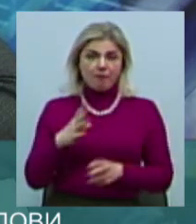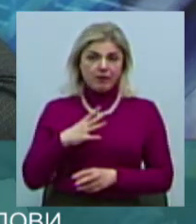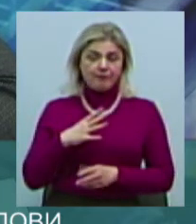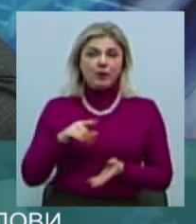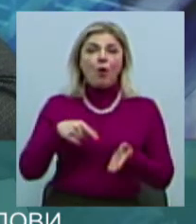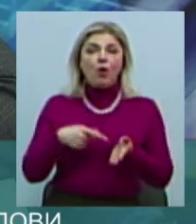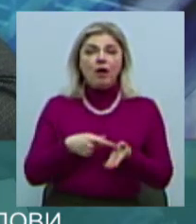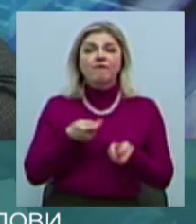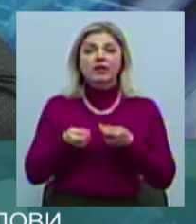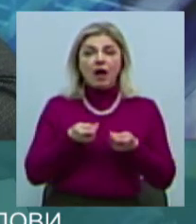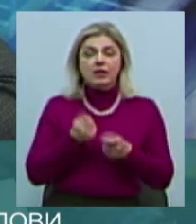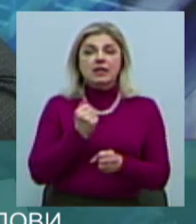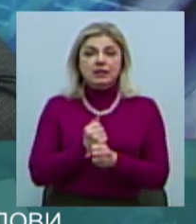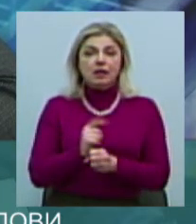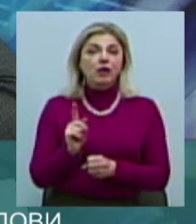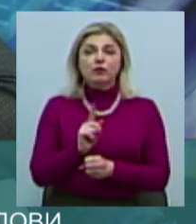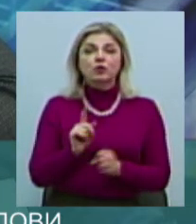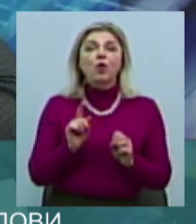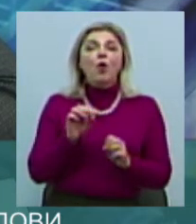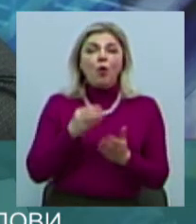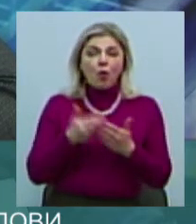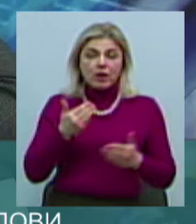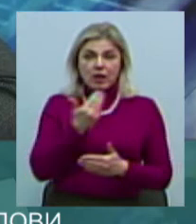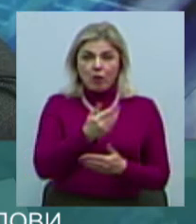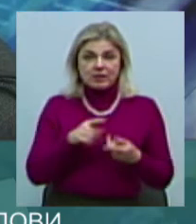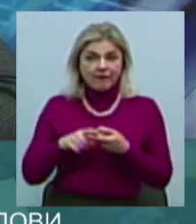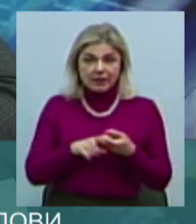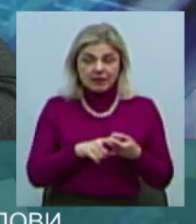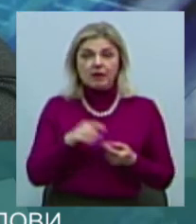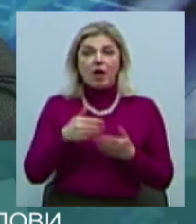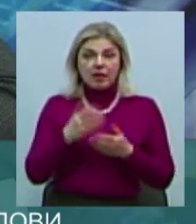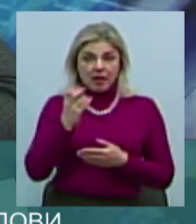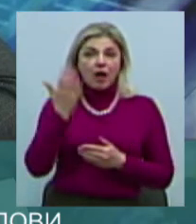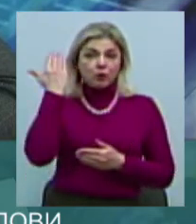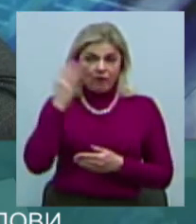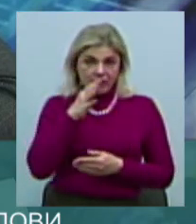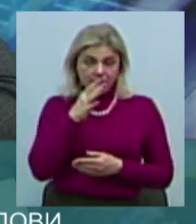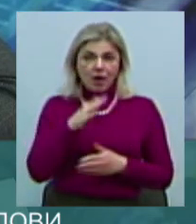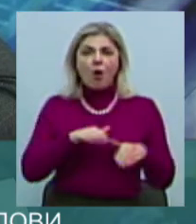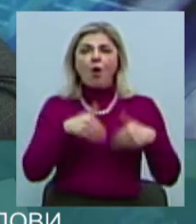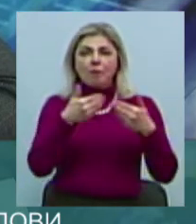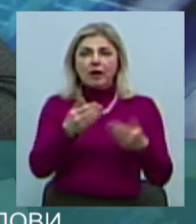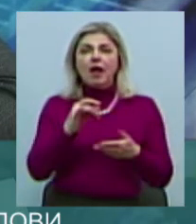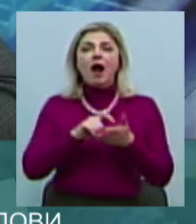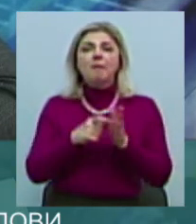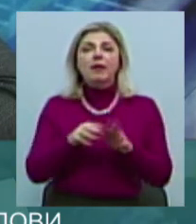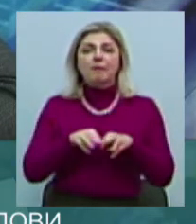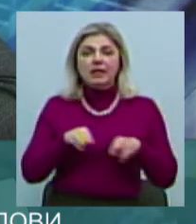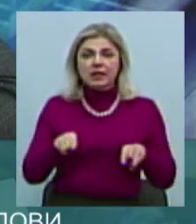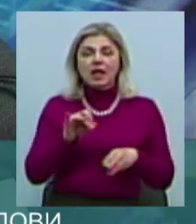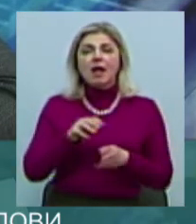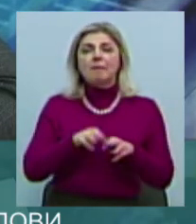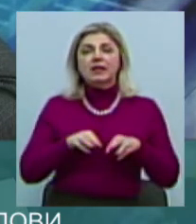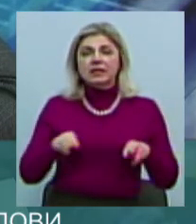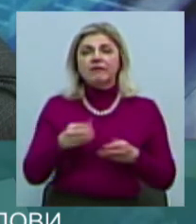Городская власть сделала все, что от нее зависело на то время. Мы обратились везде и в Кабинет министров, и в Министерство